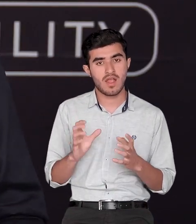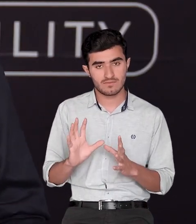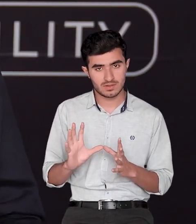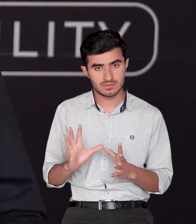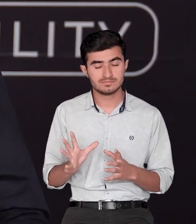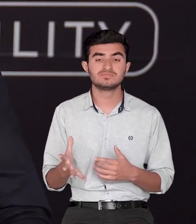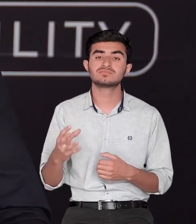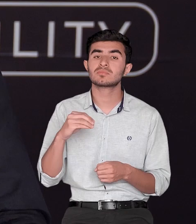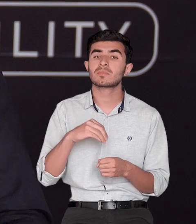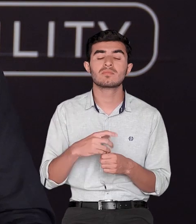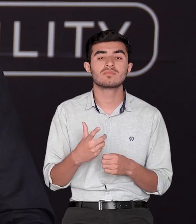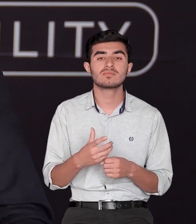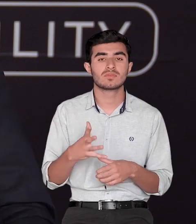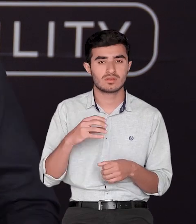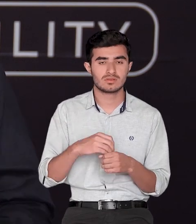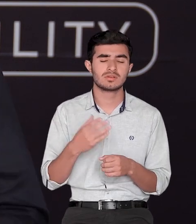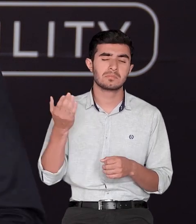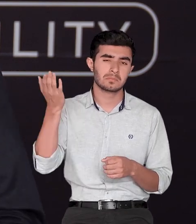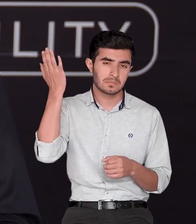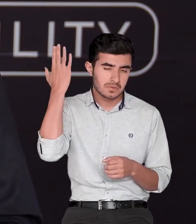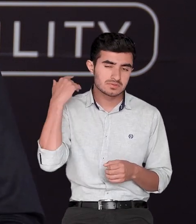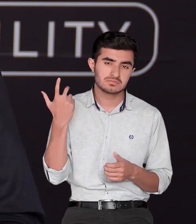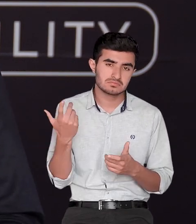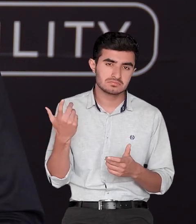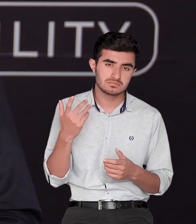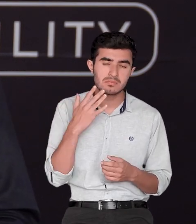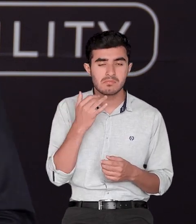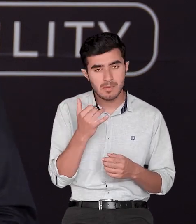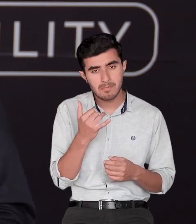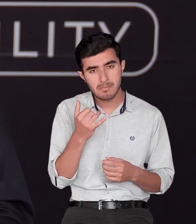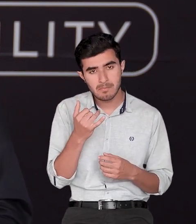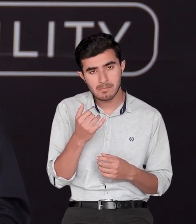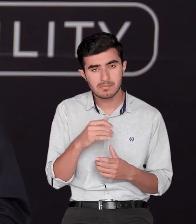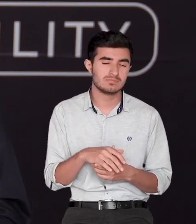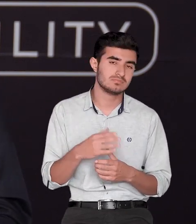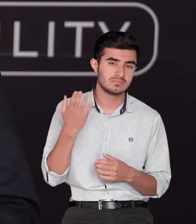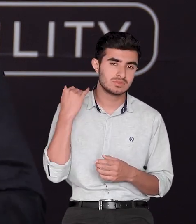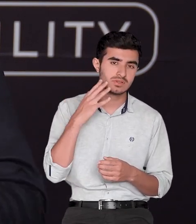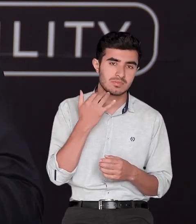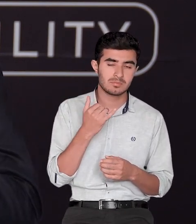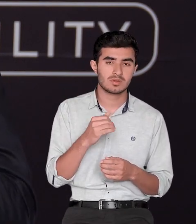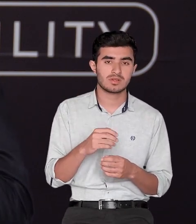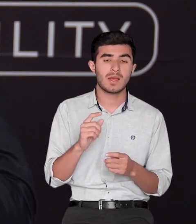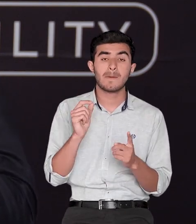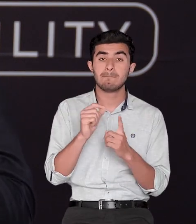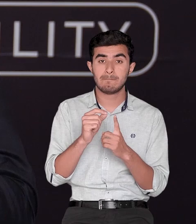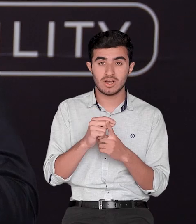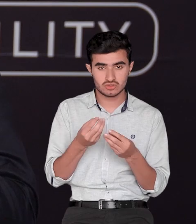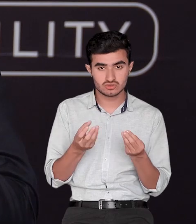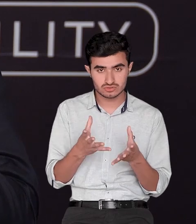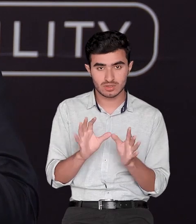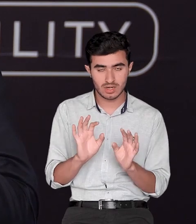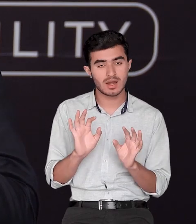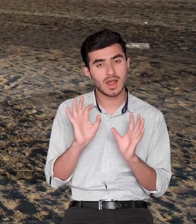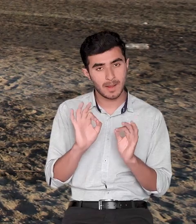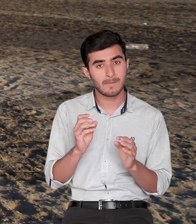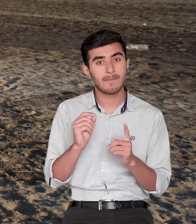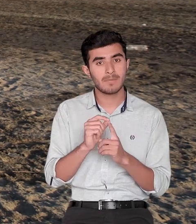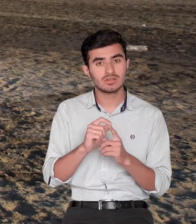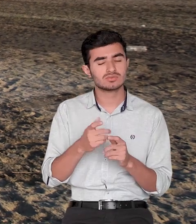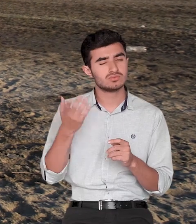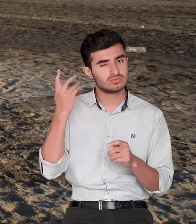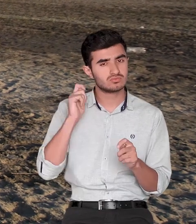अलावा आप कह लें कि केपीके में डेरा इस्माइल ख़ान, बन्नू, आज़ाद कश्मीर, ये बहुत स्पेसिफ़िकली